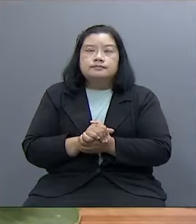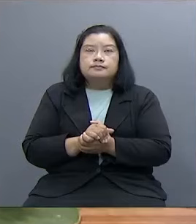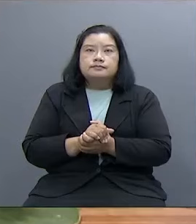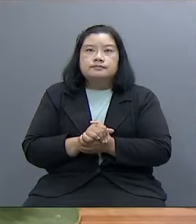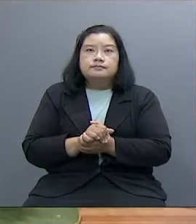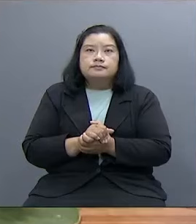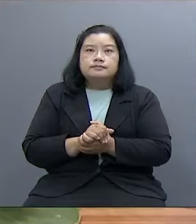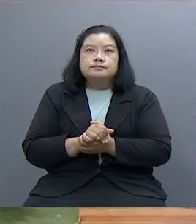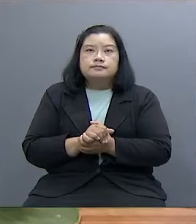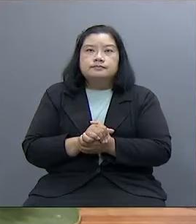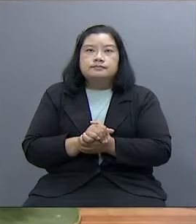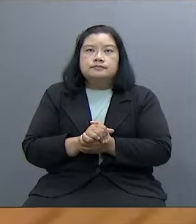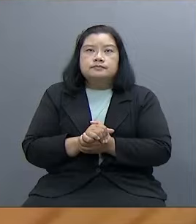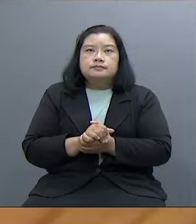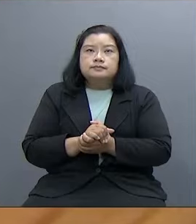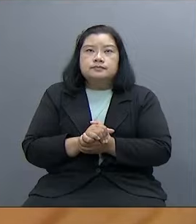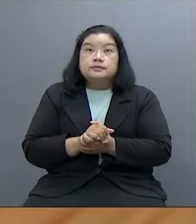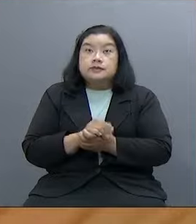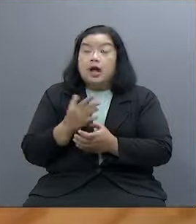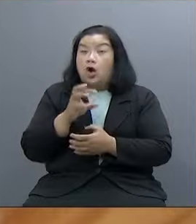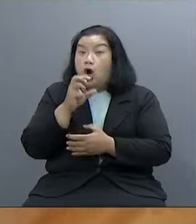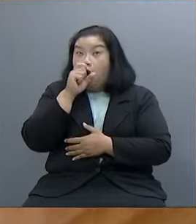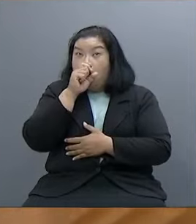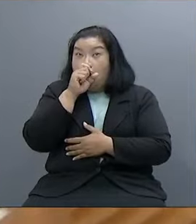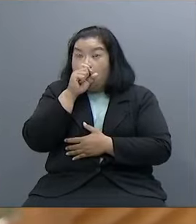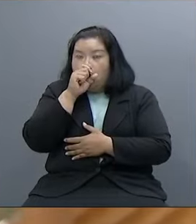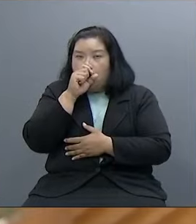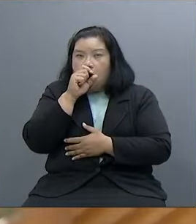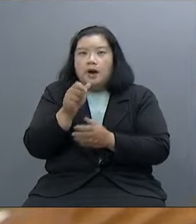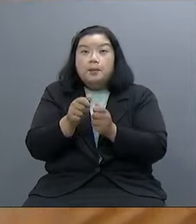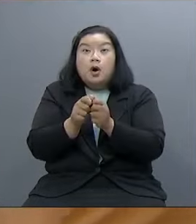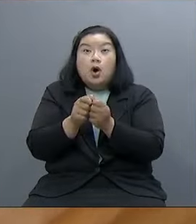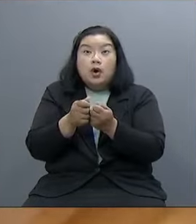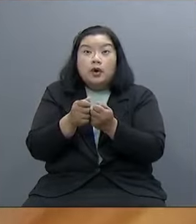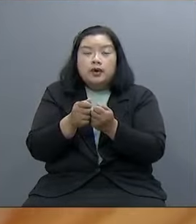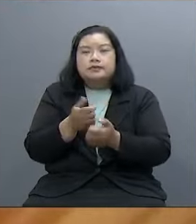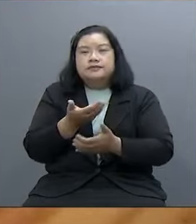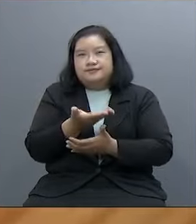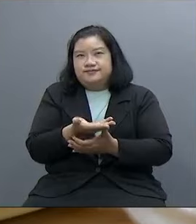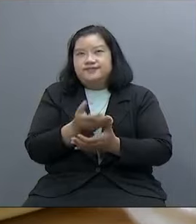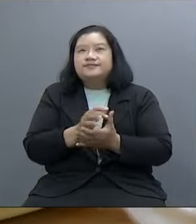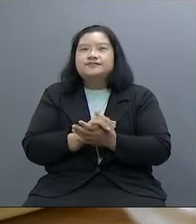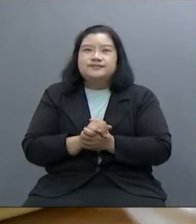หลังจากนั้นเราจะปรุงรสนะคะซอสหอยนางรม2ช้อนชาค่ะ